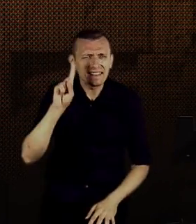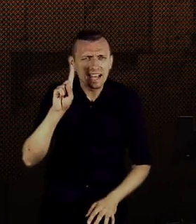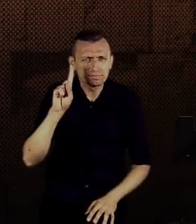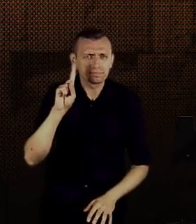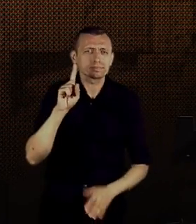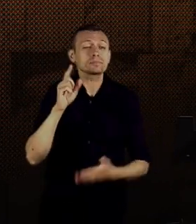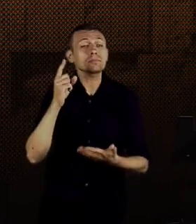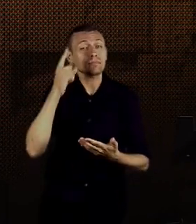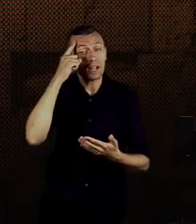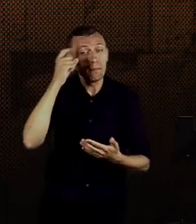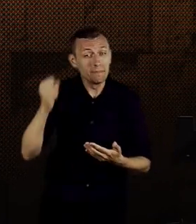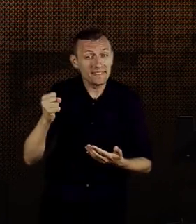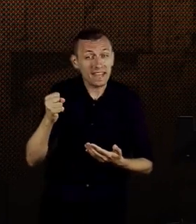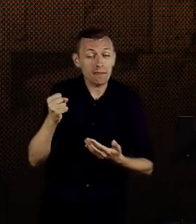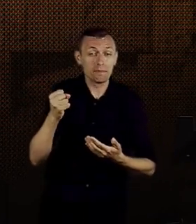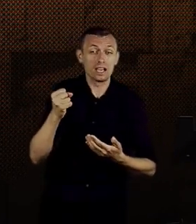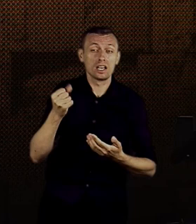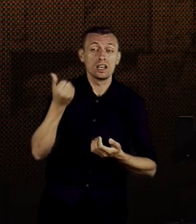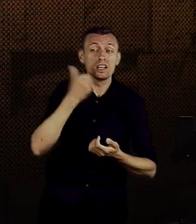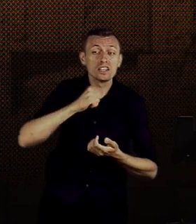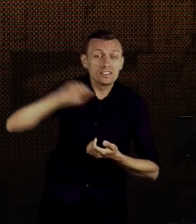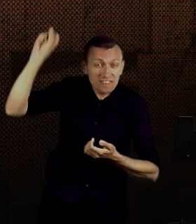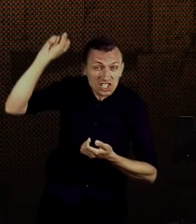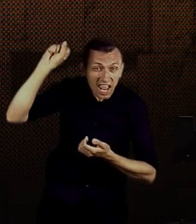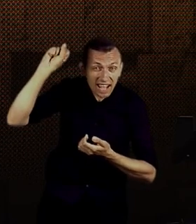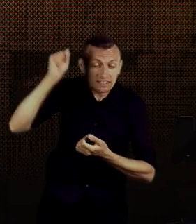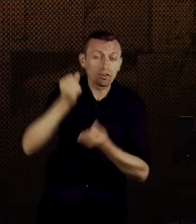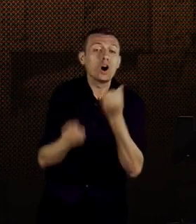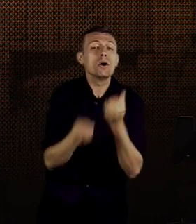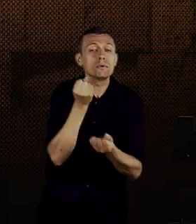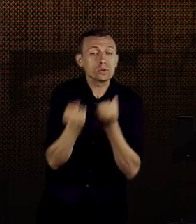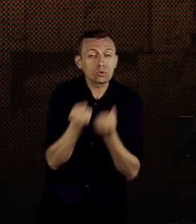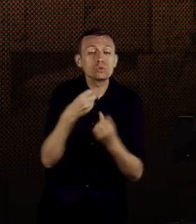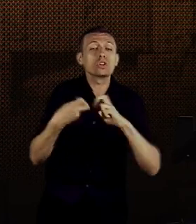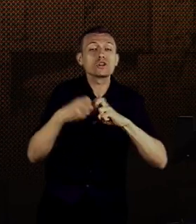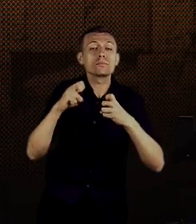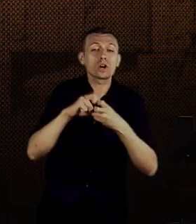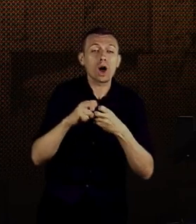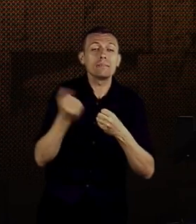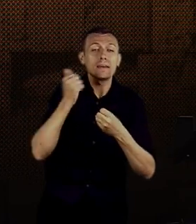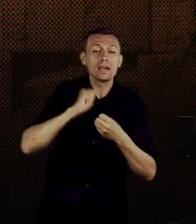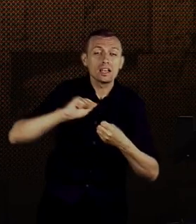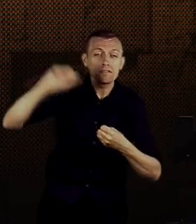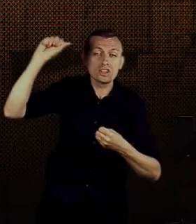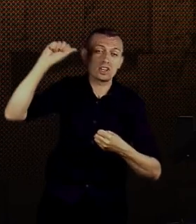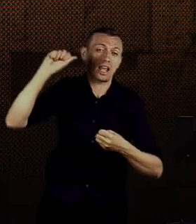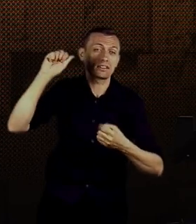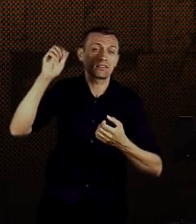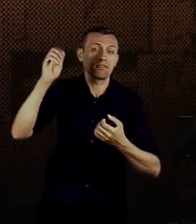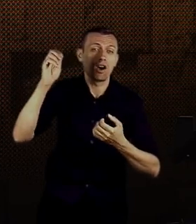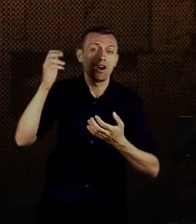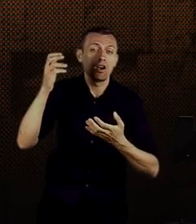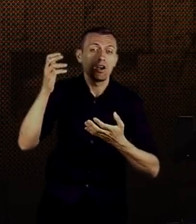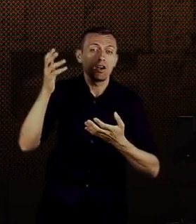to, że jak mówi apostoł Paweł, bój toczymy